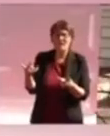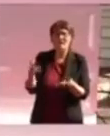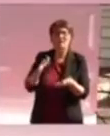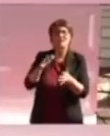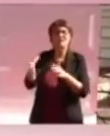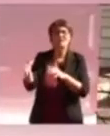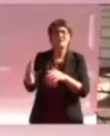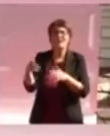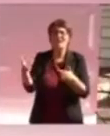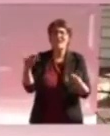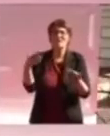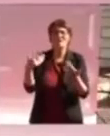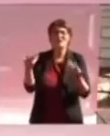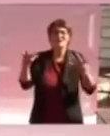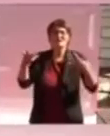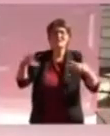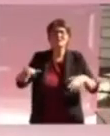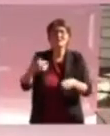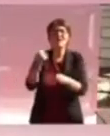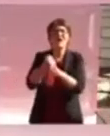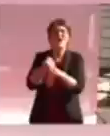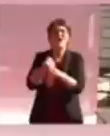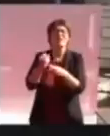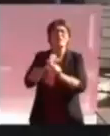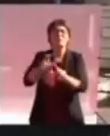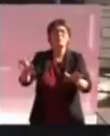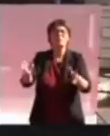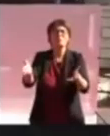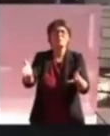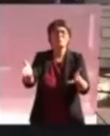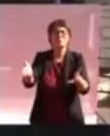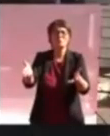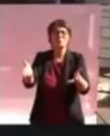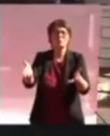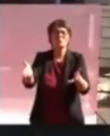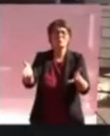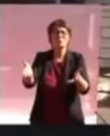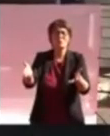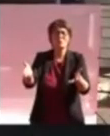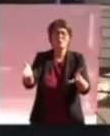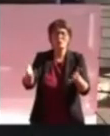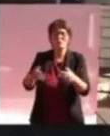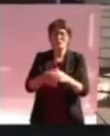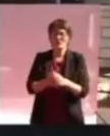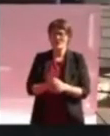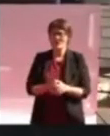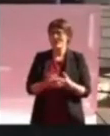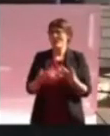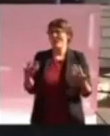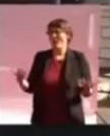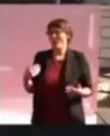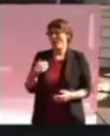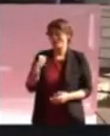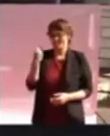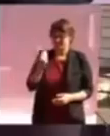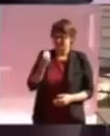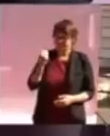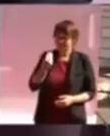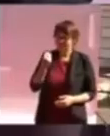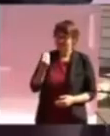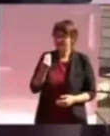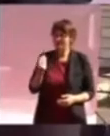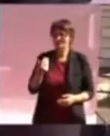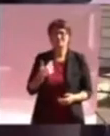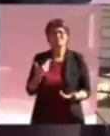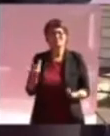emergenza finita ecco io mi chiedo se veramente non siamo